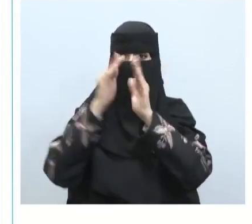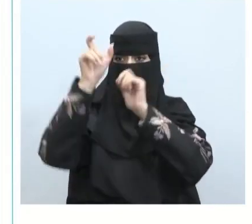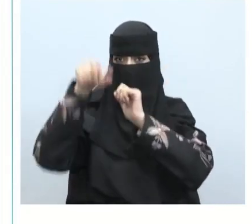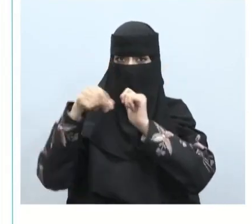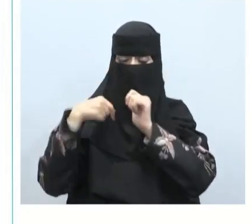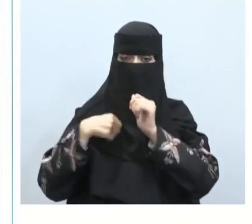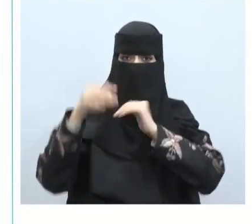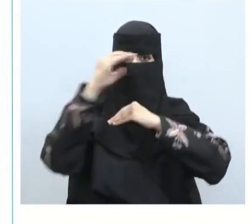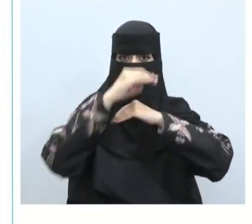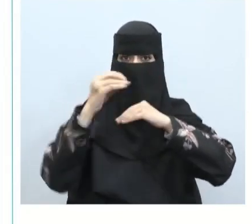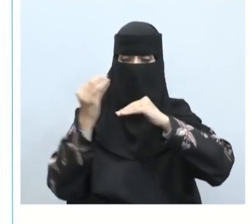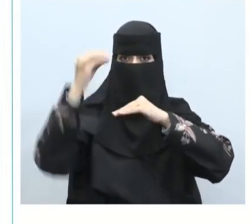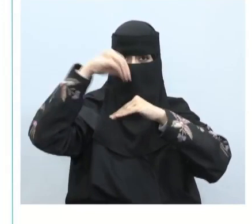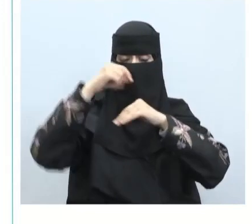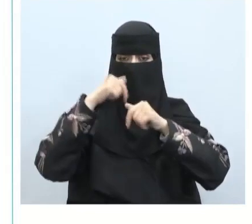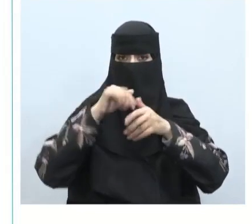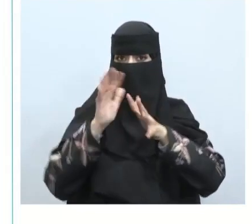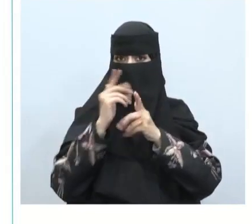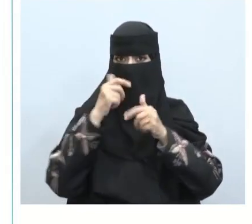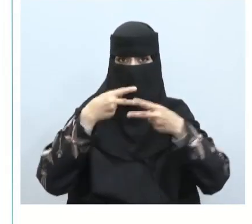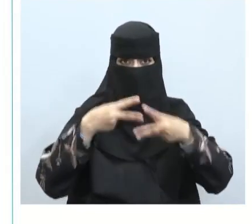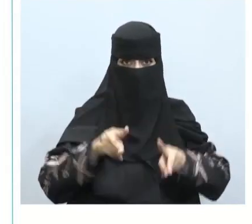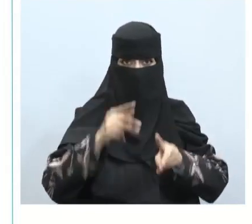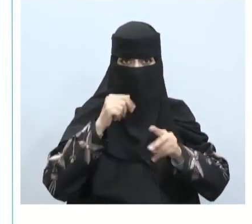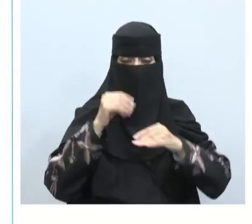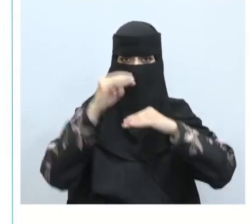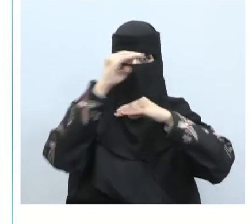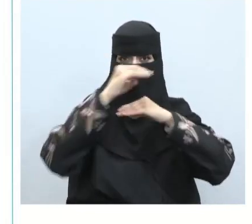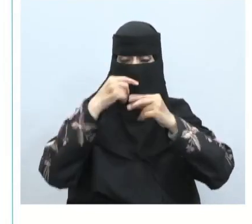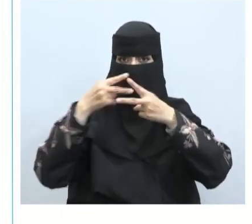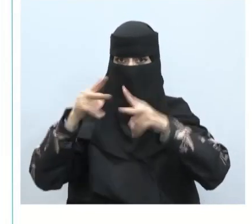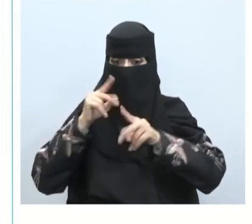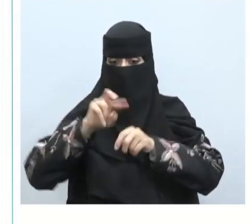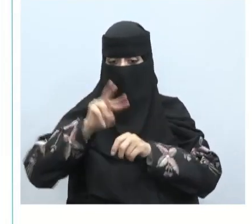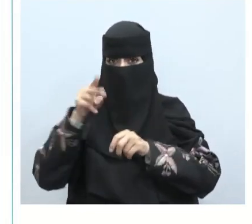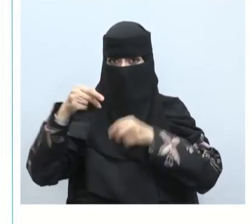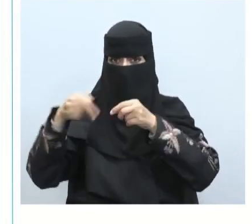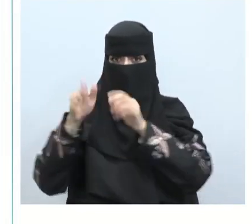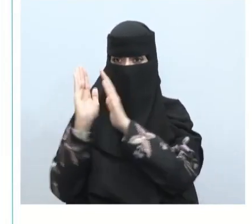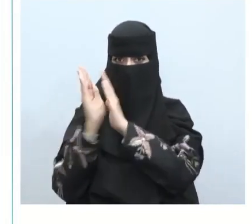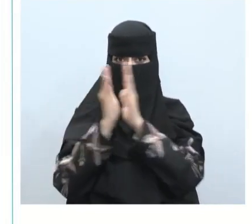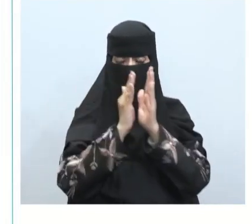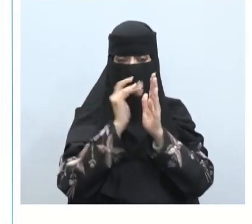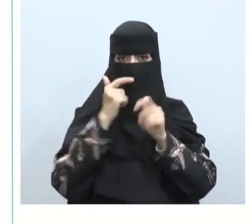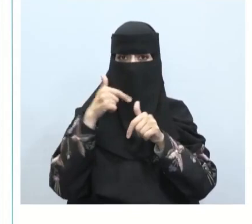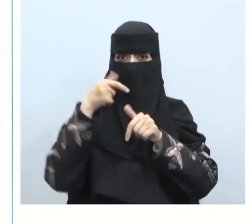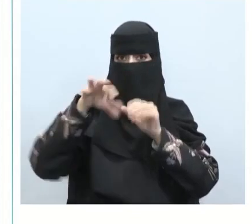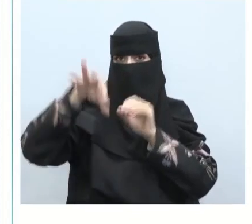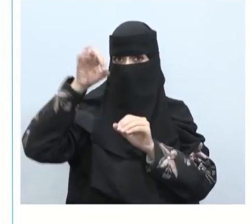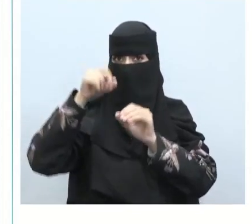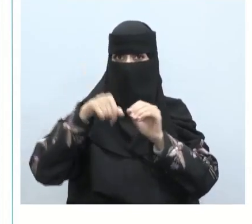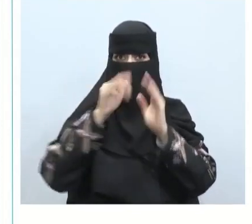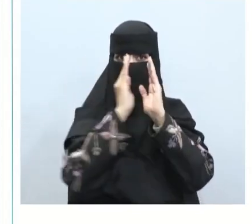جوجل درايف عن طريق فتح جوجل درايف ثم الضغط على ملفاتي نختار